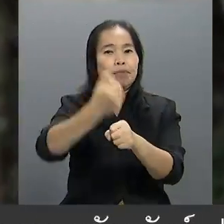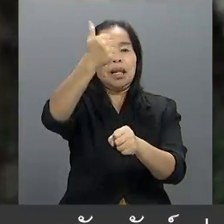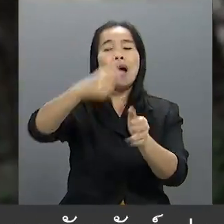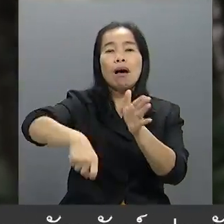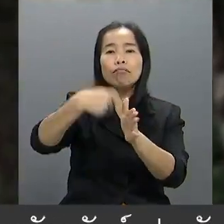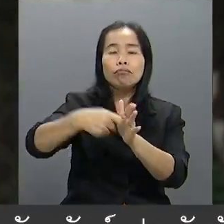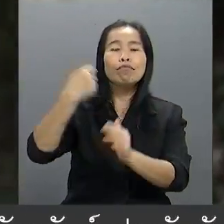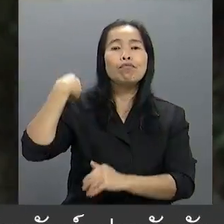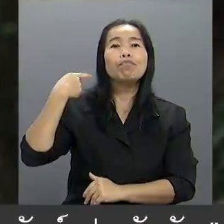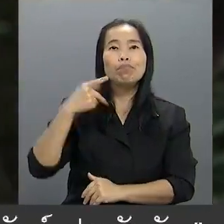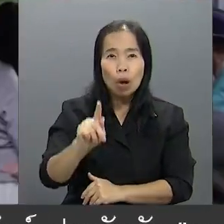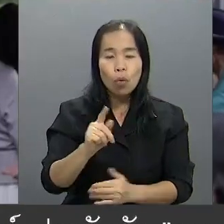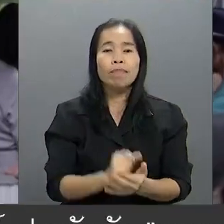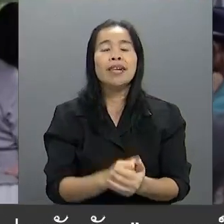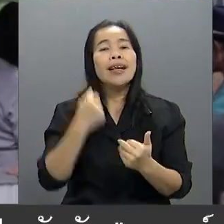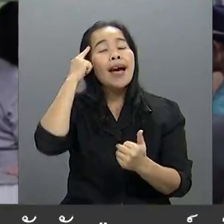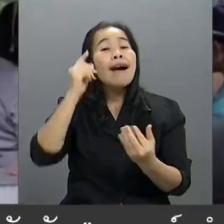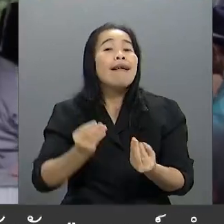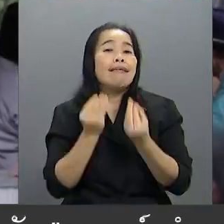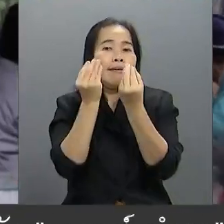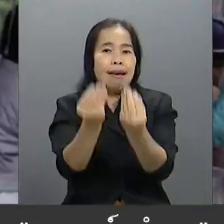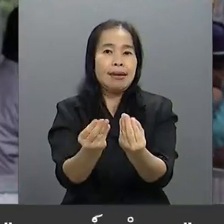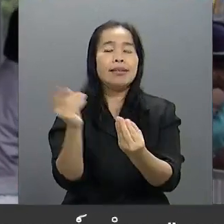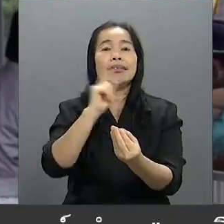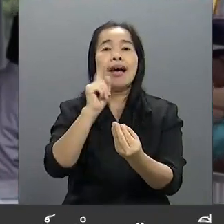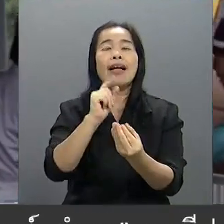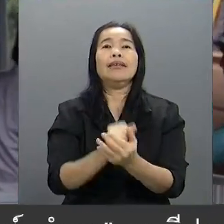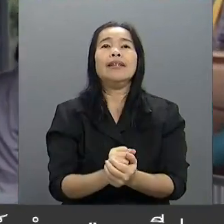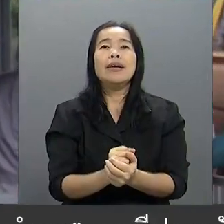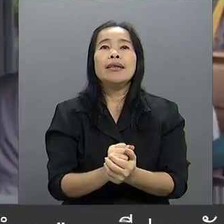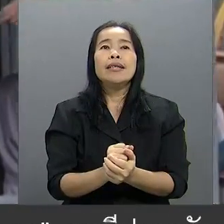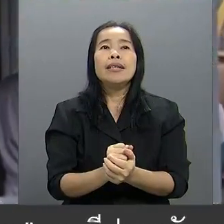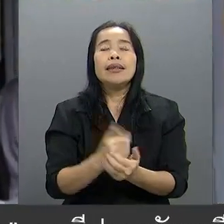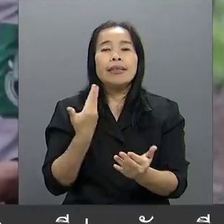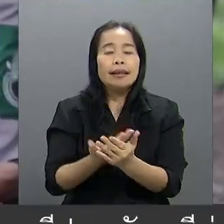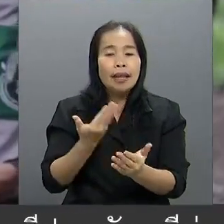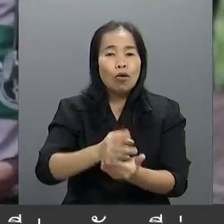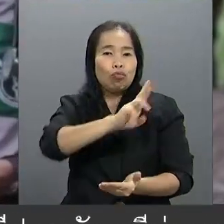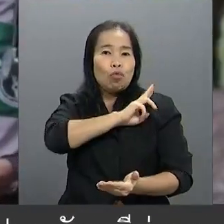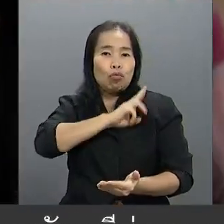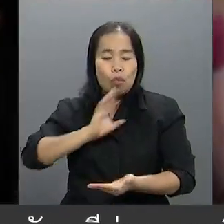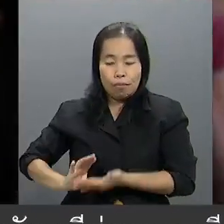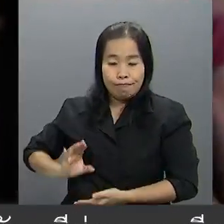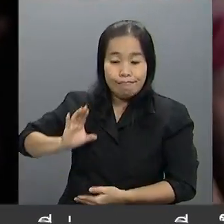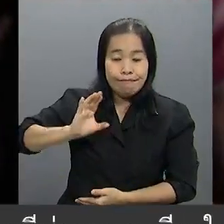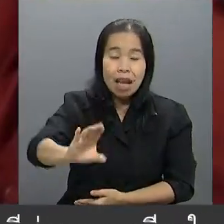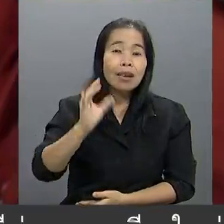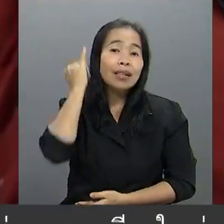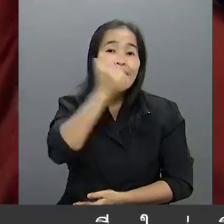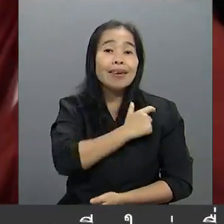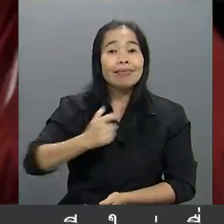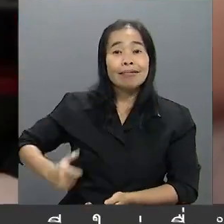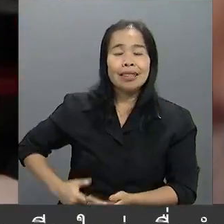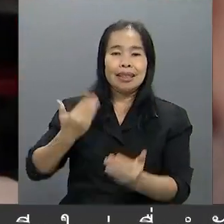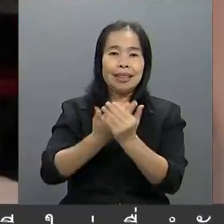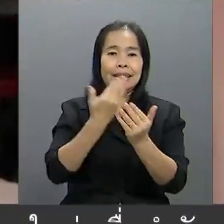ลจึงทรงพระกรุณาโปรดเกล้าโปรดกระหม่อมพระราชทานทุนทรัพย์ส่วนพระองค์จำนวน1ล้านบาทค่ะเพื่อเป็นทุน